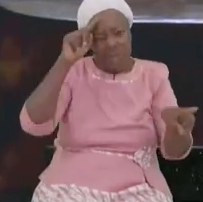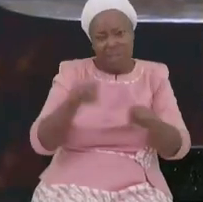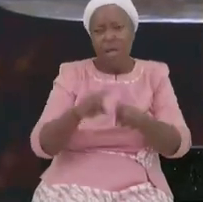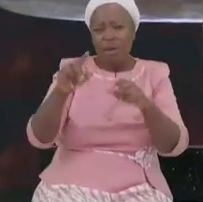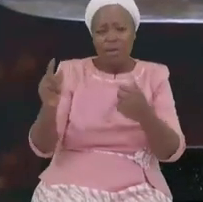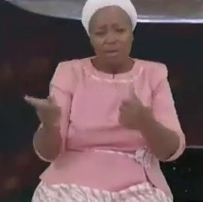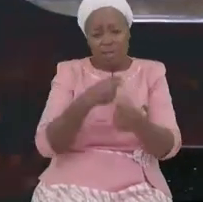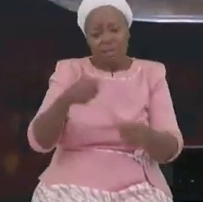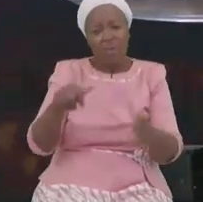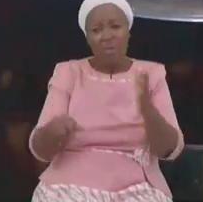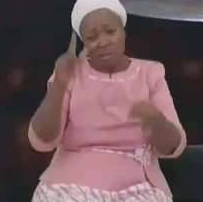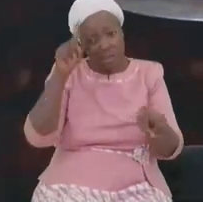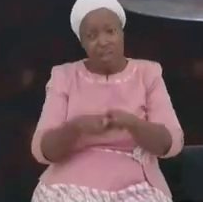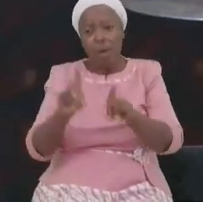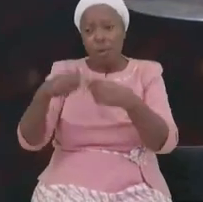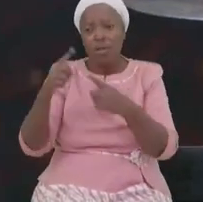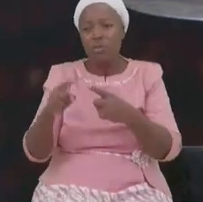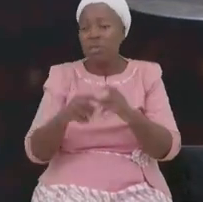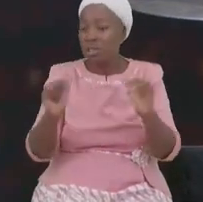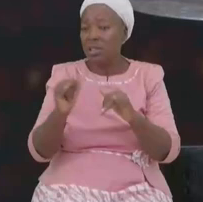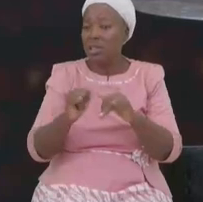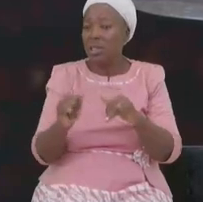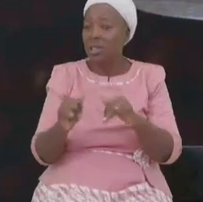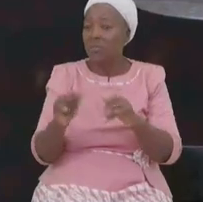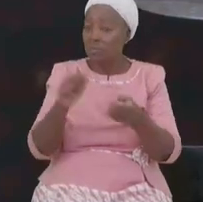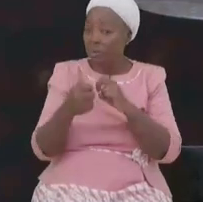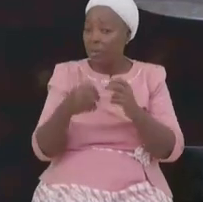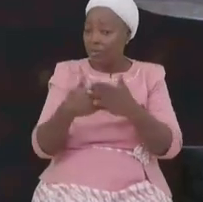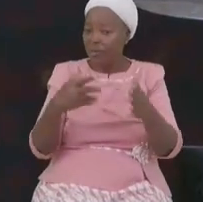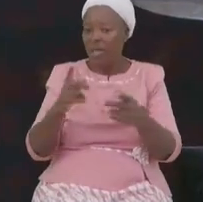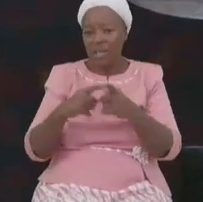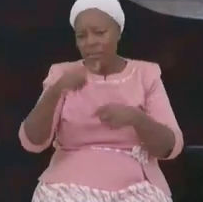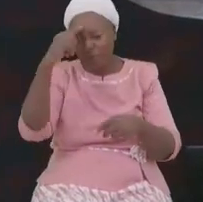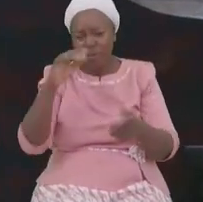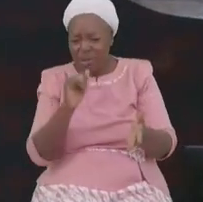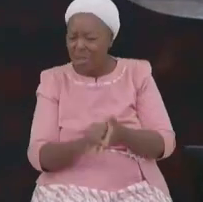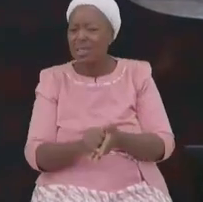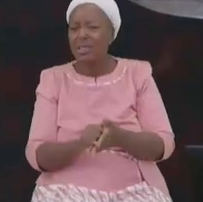avant et avait des problèmes et des défis. Pour cela, donc, il avait peur. Mais c'était